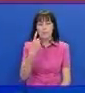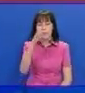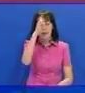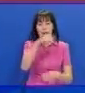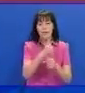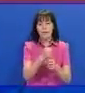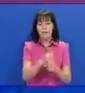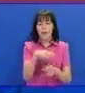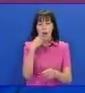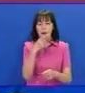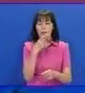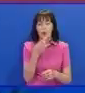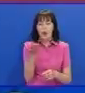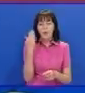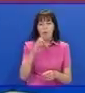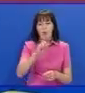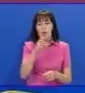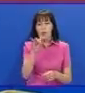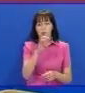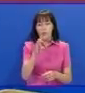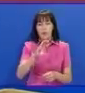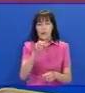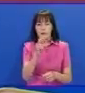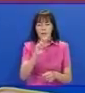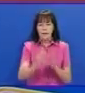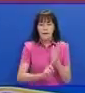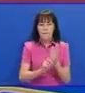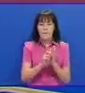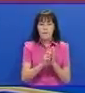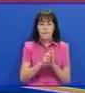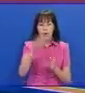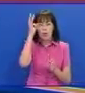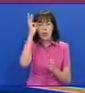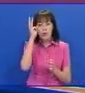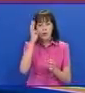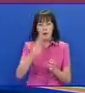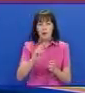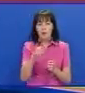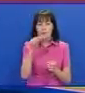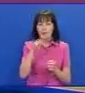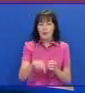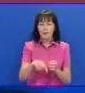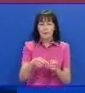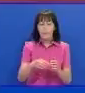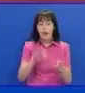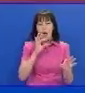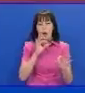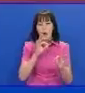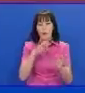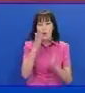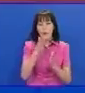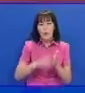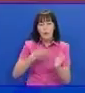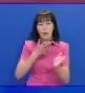өз сөзінде оннан басталады, сақтан басталады. Түрік қағандығы, кешегі ортағасырлық кезеңдегі